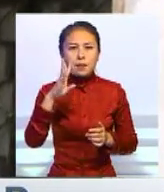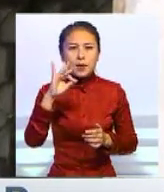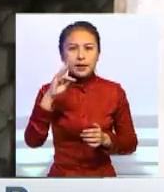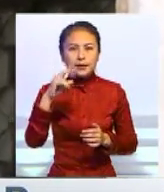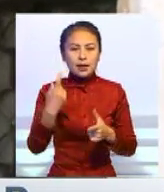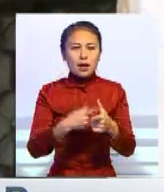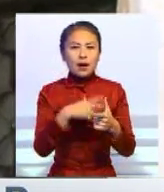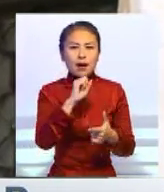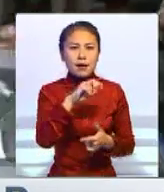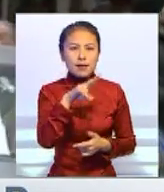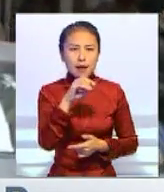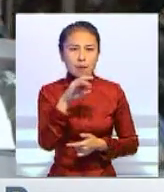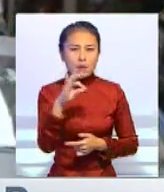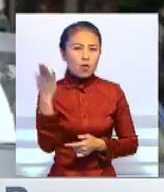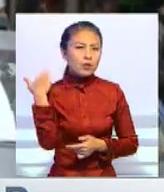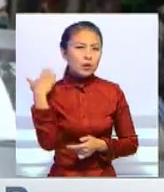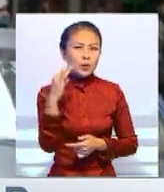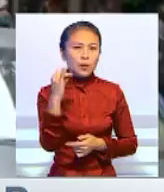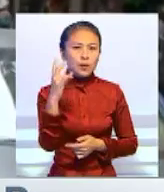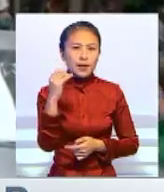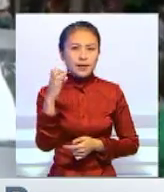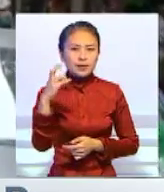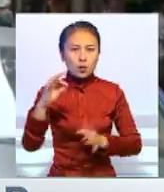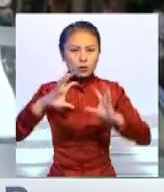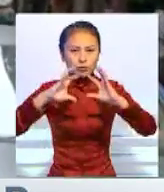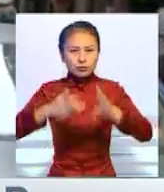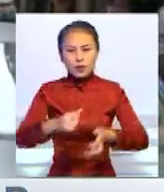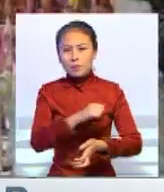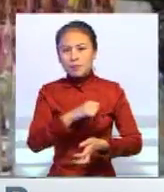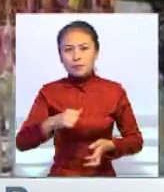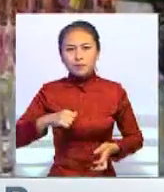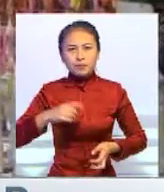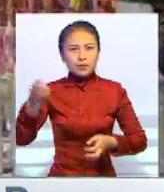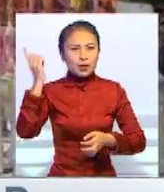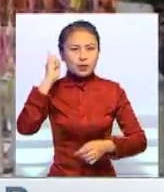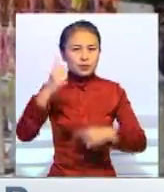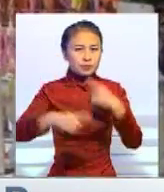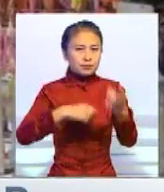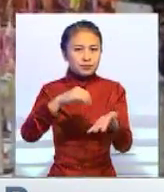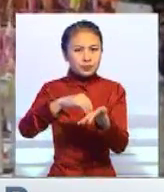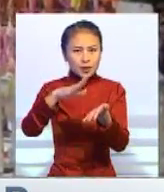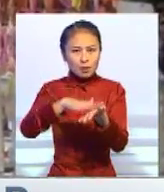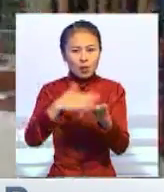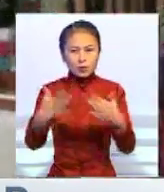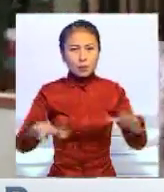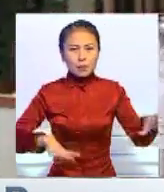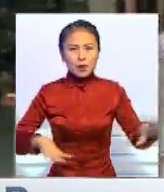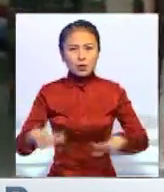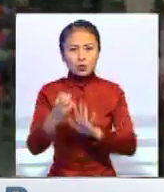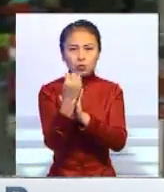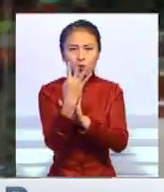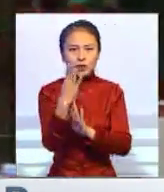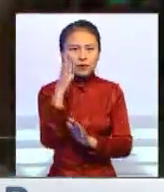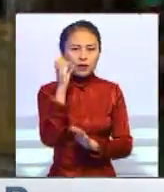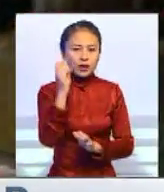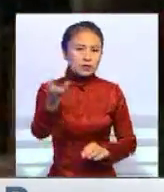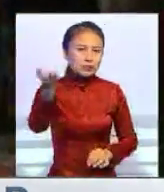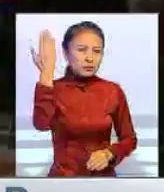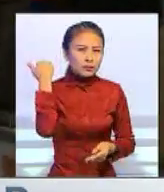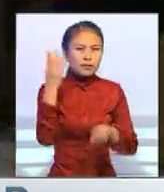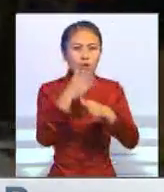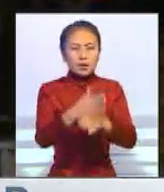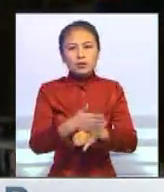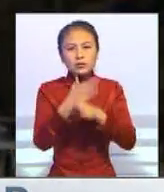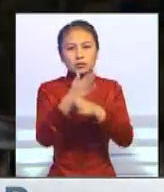мен Алеппаның ескі бөлігі ЮНЕСКО-ның дүниежүзілік мәдени мұралар тізіміне енген болатын. Осы базардың құрамында 14-ші ғасырдан бері